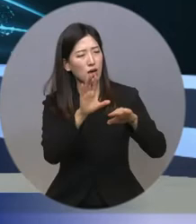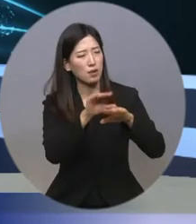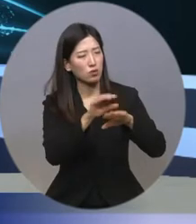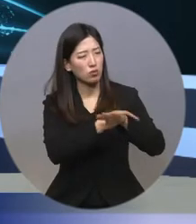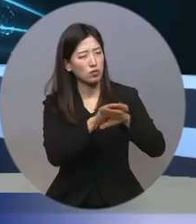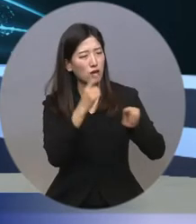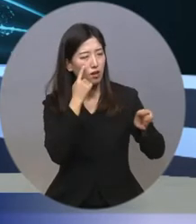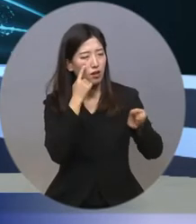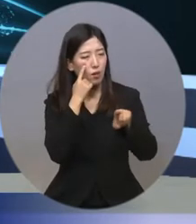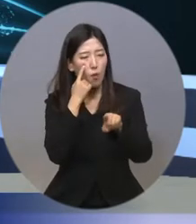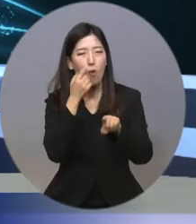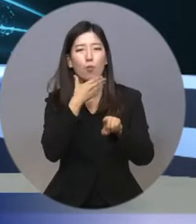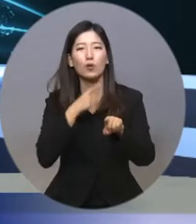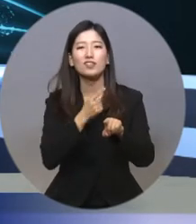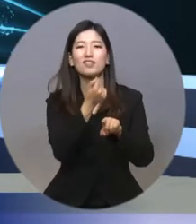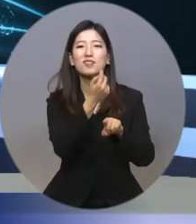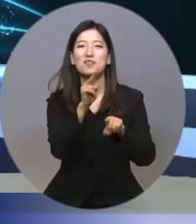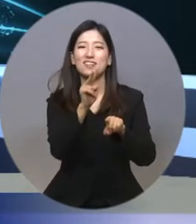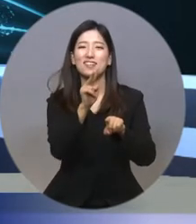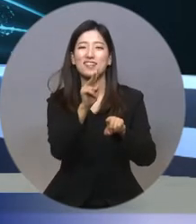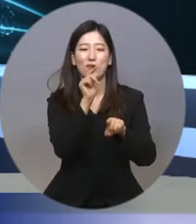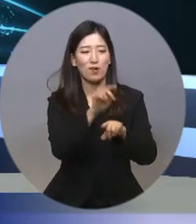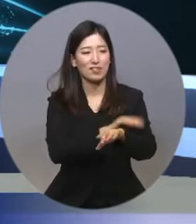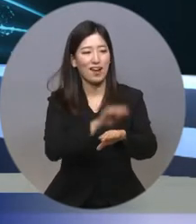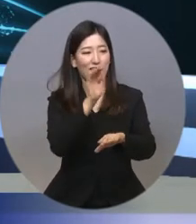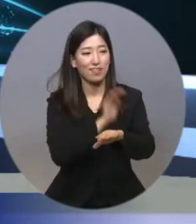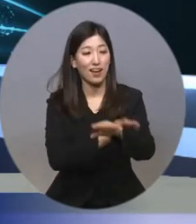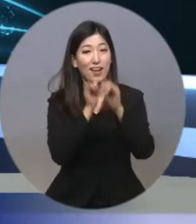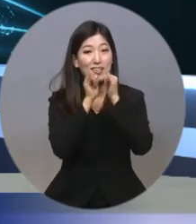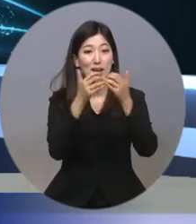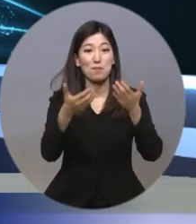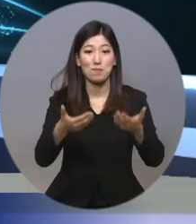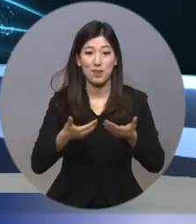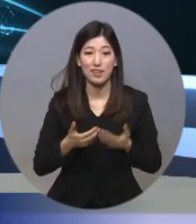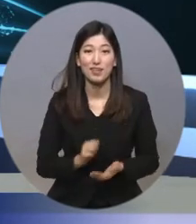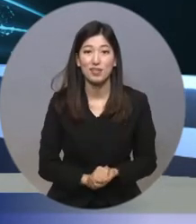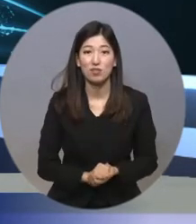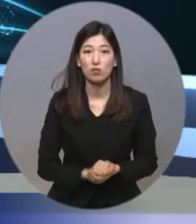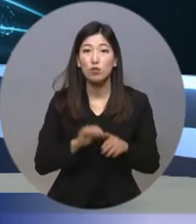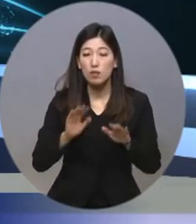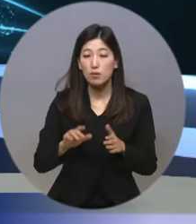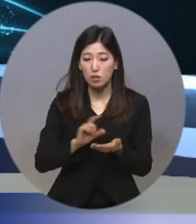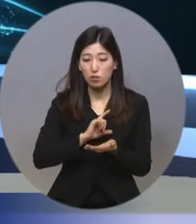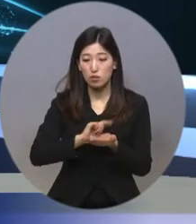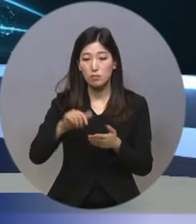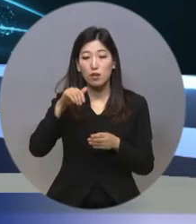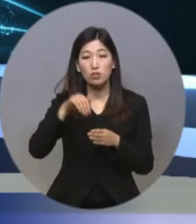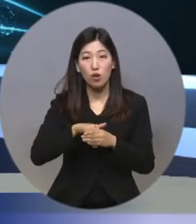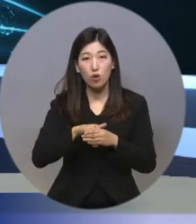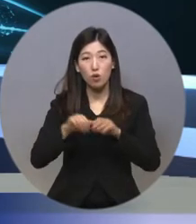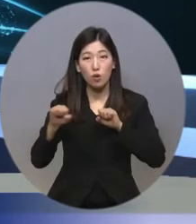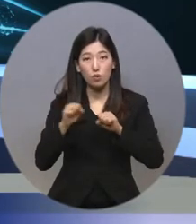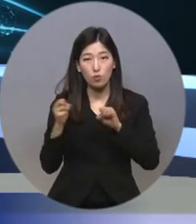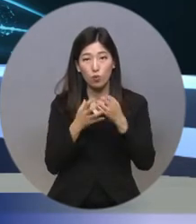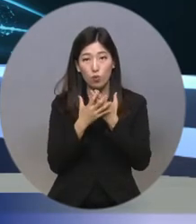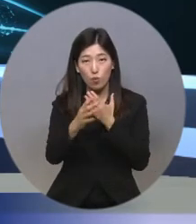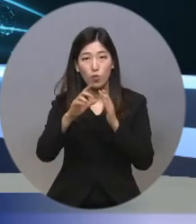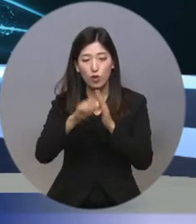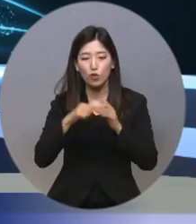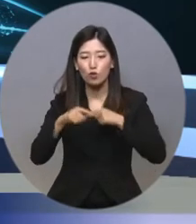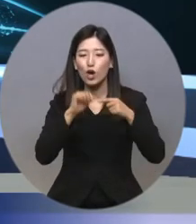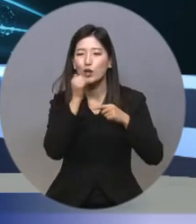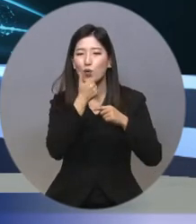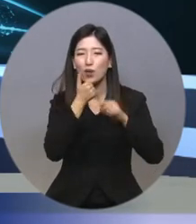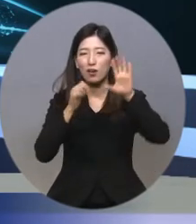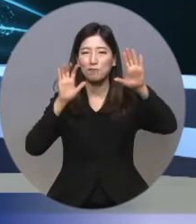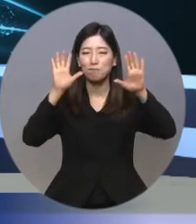제8회 전국동시지방선거 정책토론회에서도 토론자별 수어 통역 서비스를 제공한 바 있는데요.